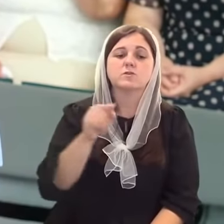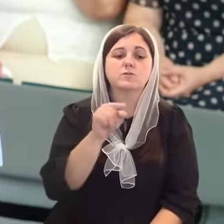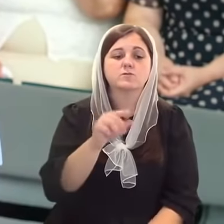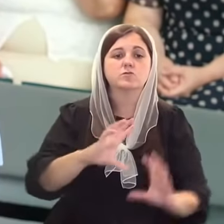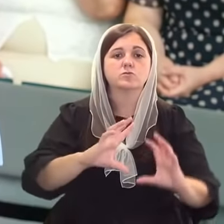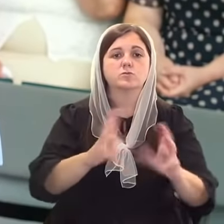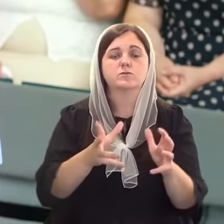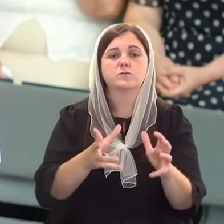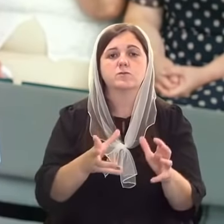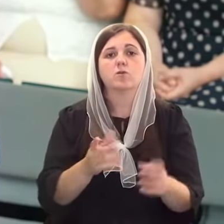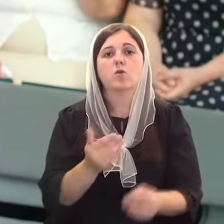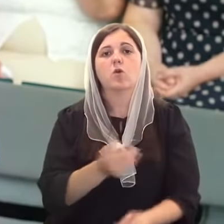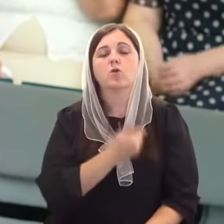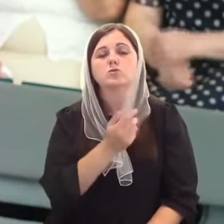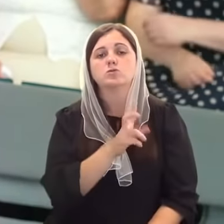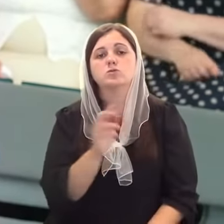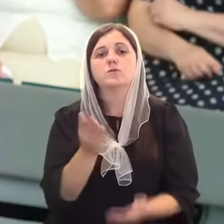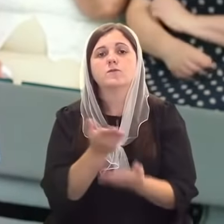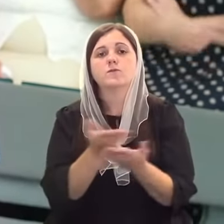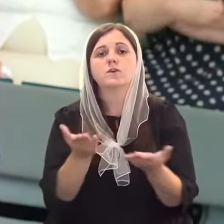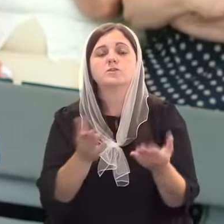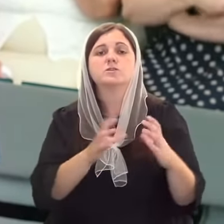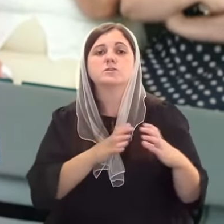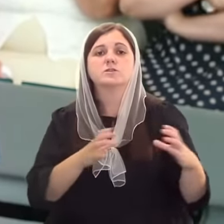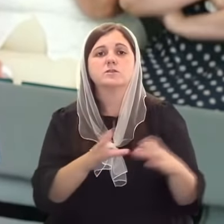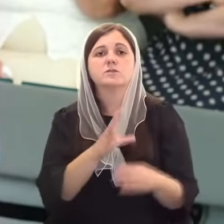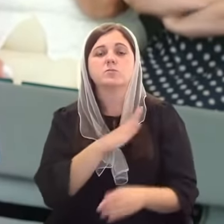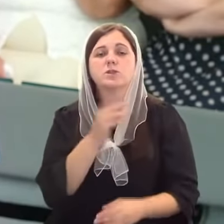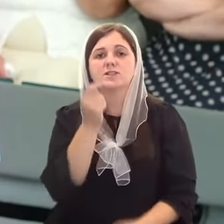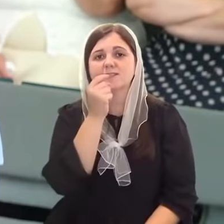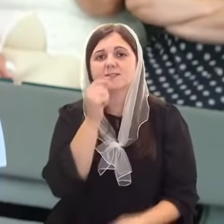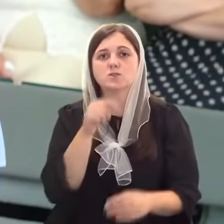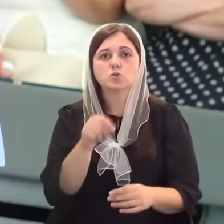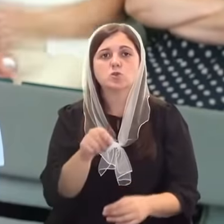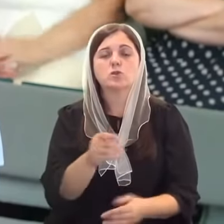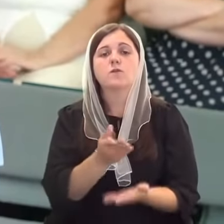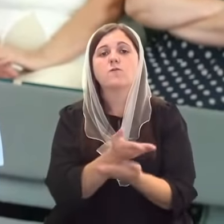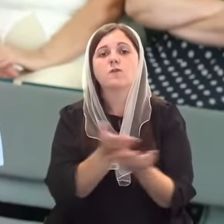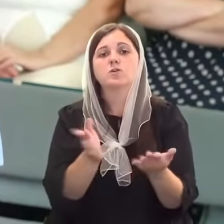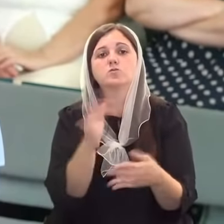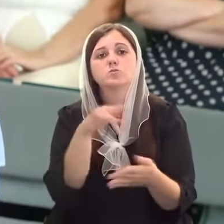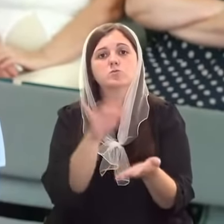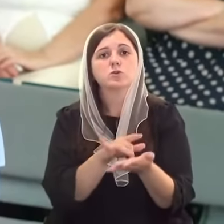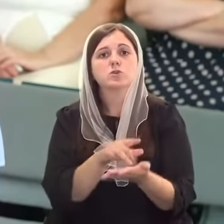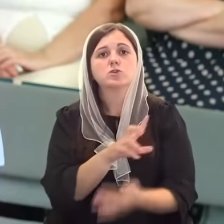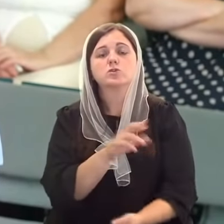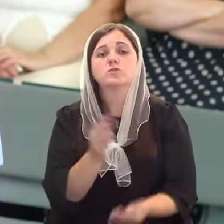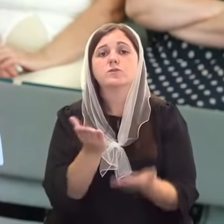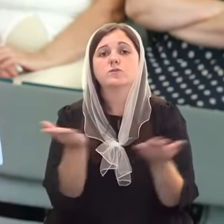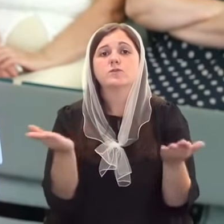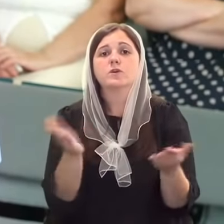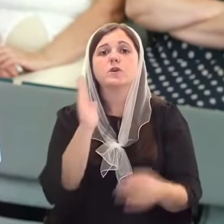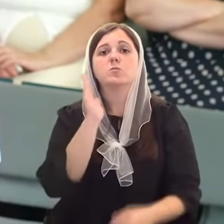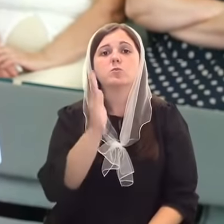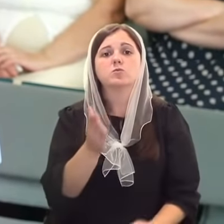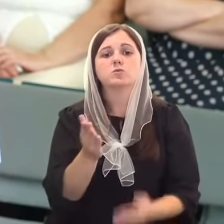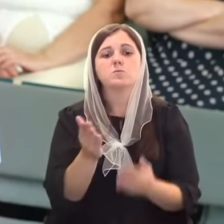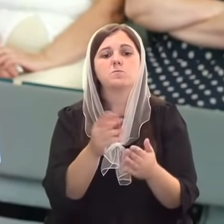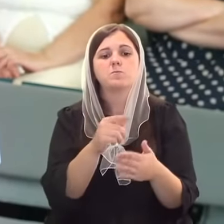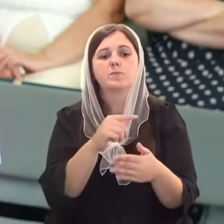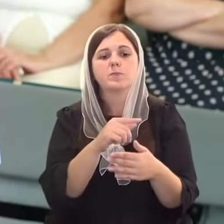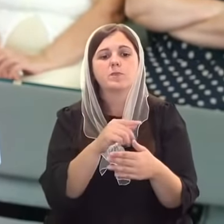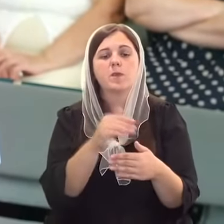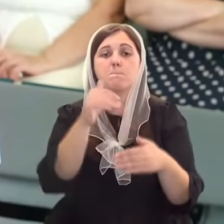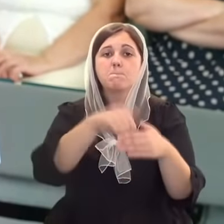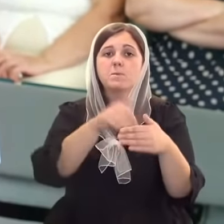мире. Хочу молиться, чтобы ваша церковь была солью в вашем городе. Чтобы вы были письмом читаемыми и